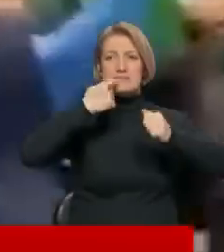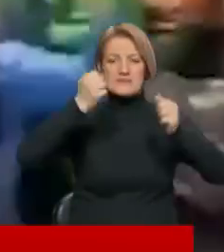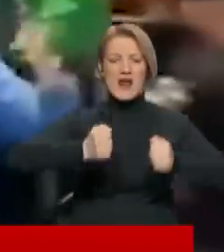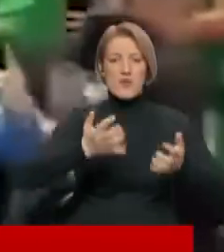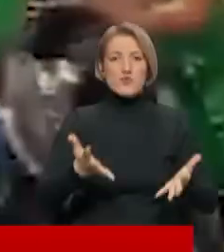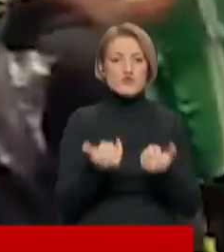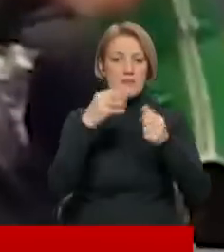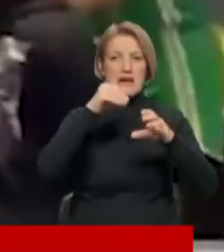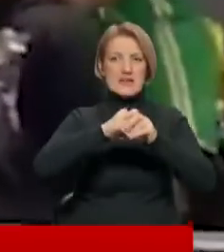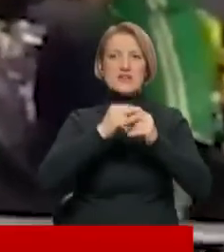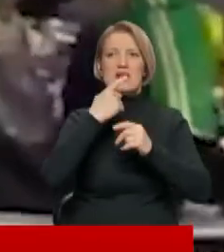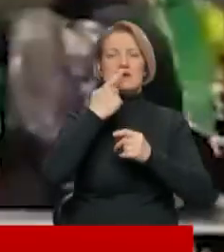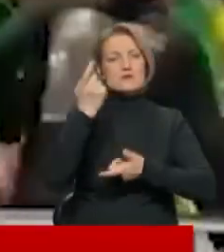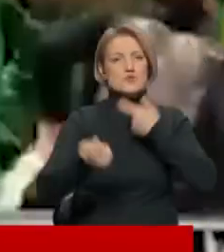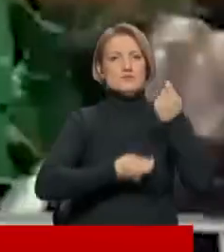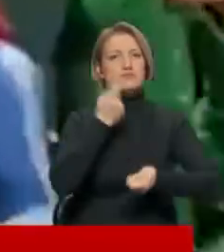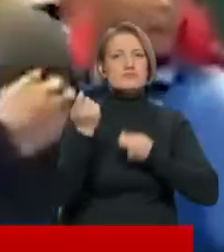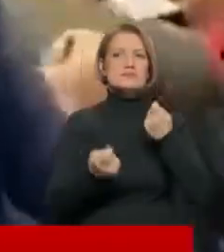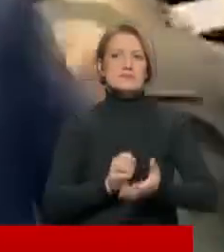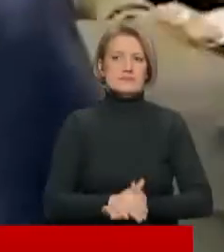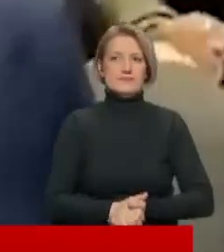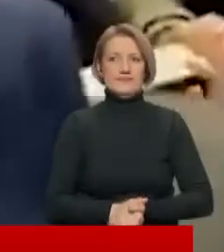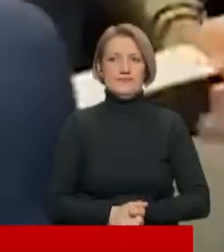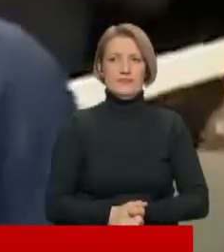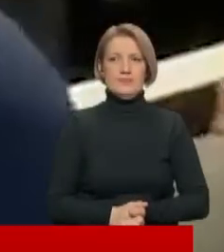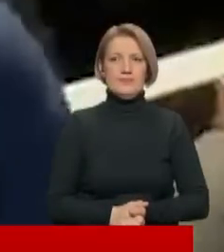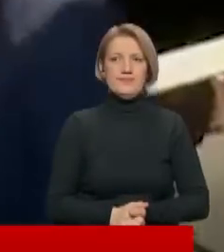taraftarları kurtarmak için seferber oldu